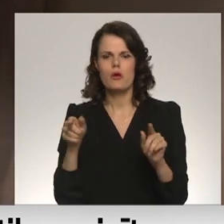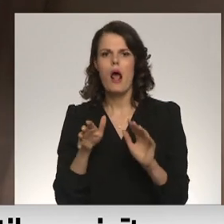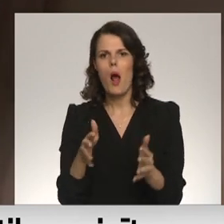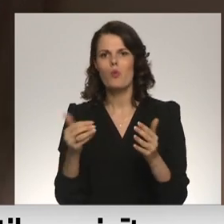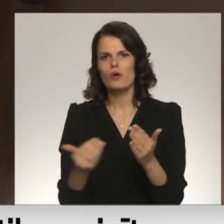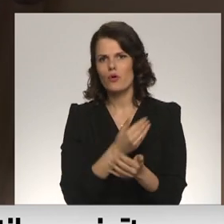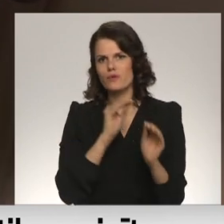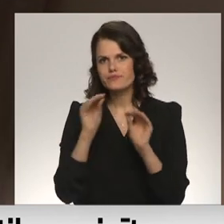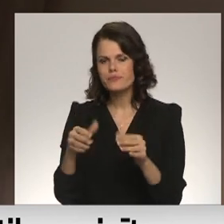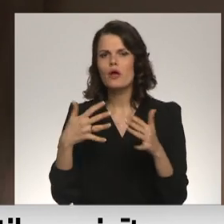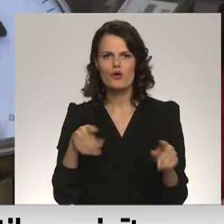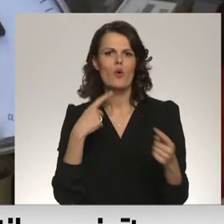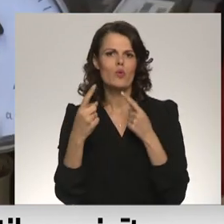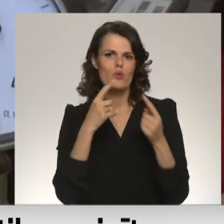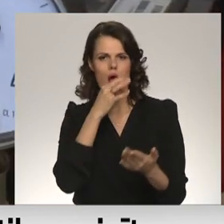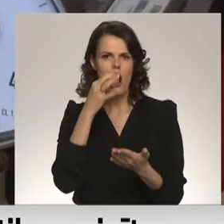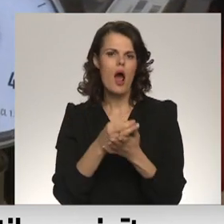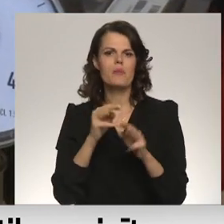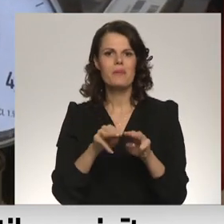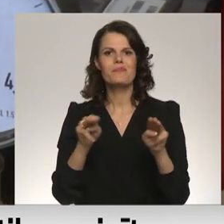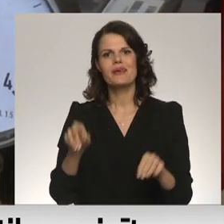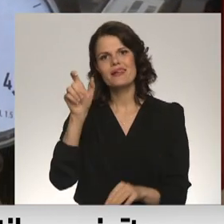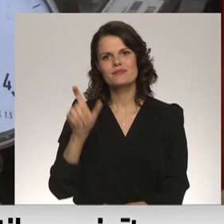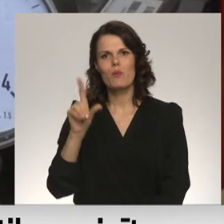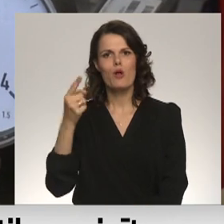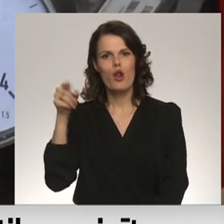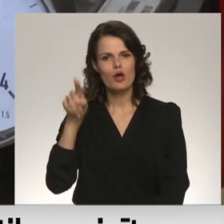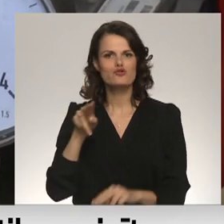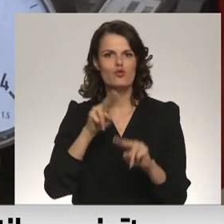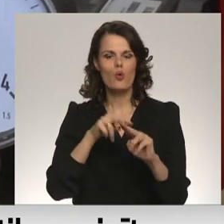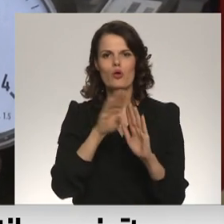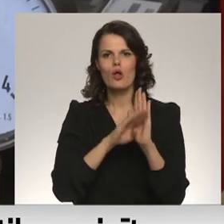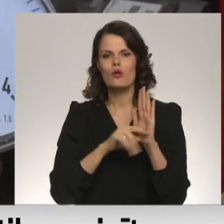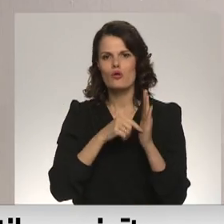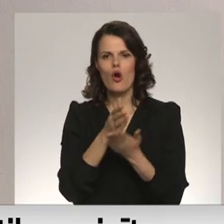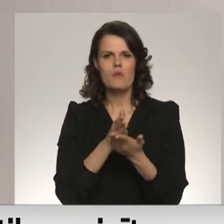jau esot runājis ar atbildīgo ministru Artūru Tomu Plešu un normatīvi atbalsta saņemšanai tikšot mainīti.